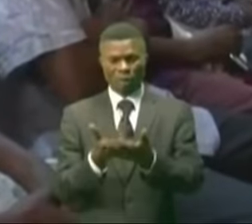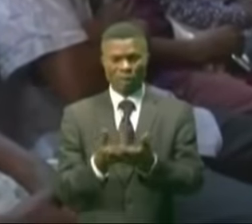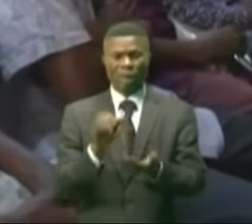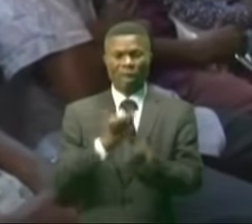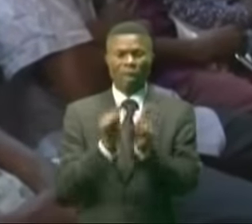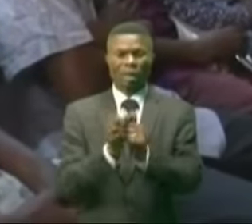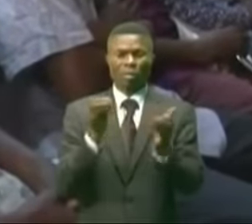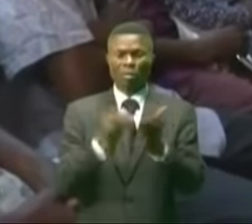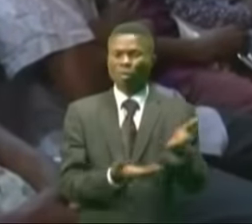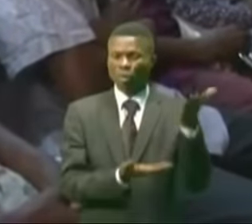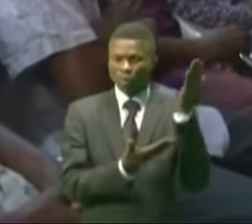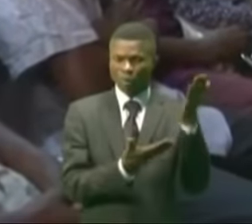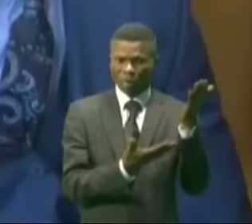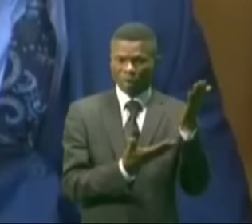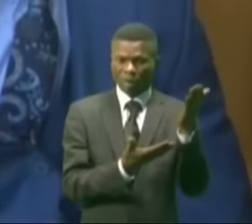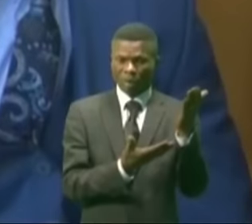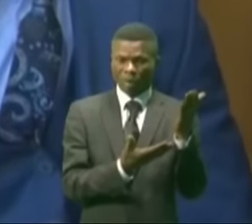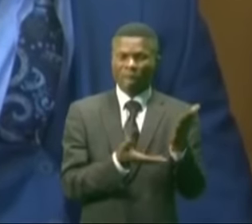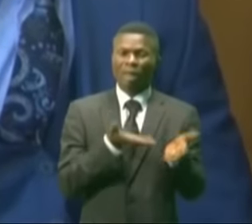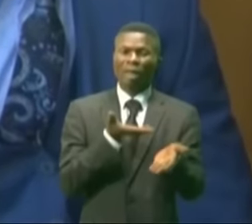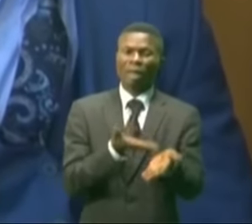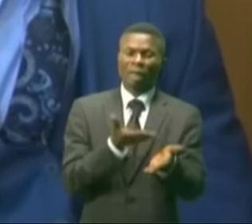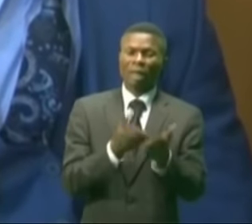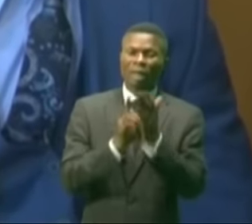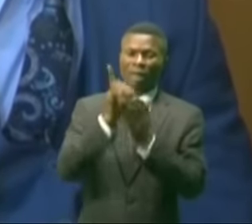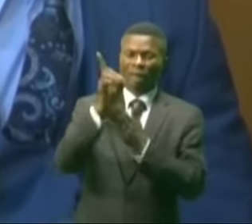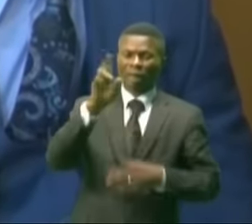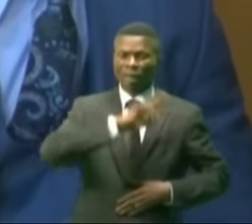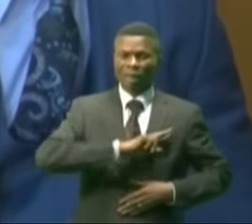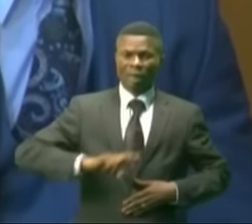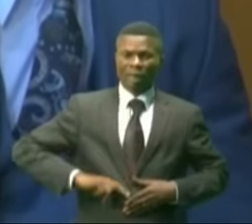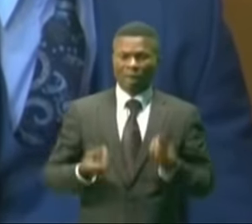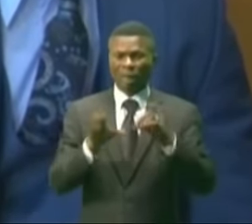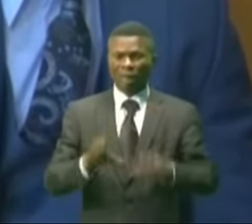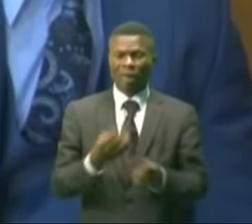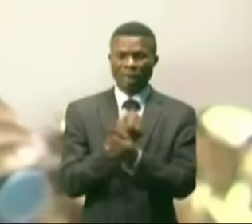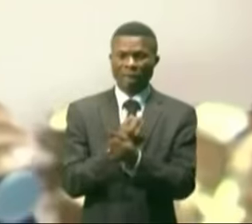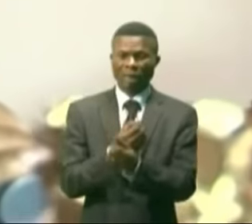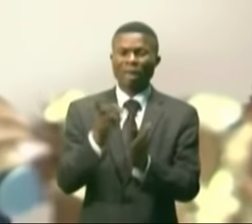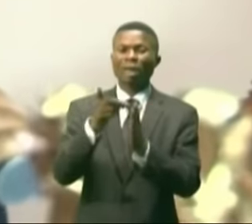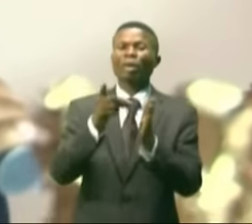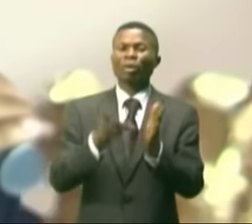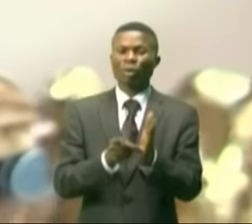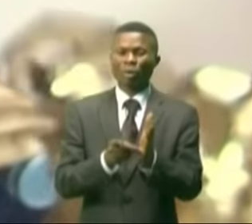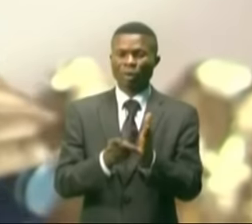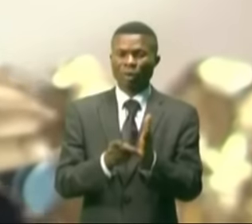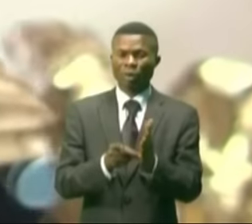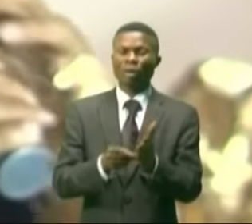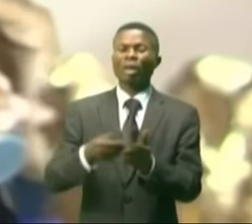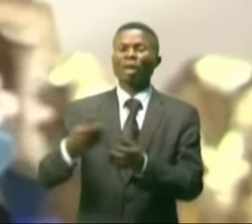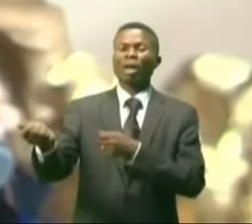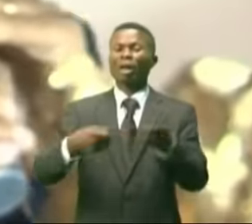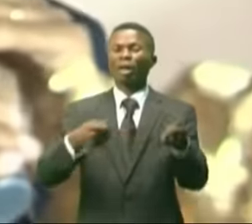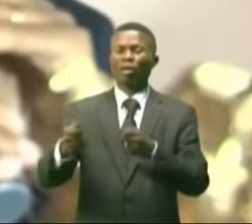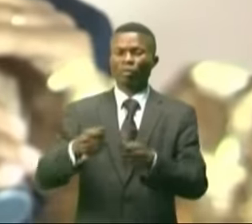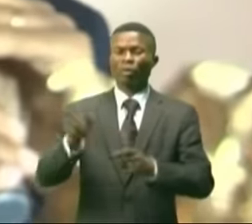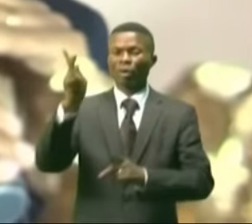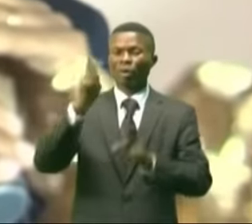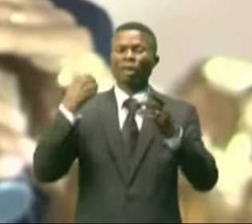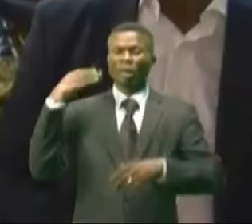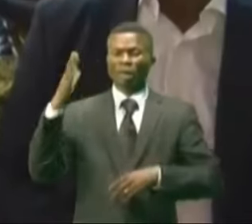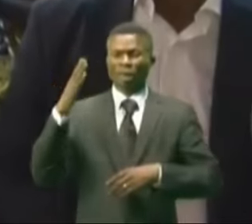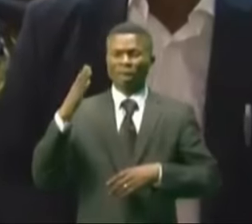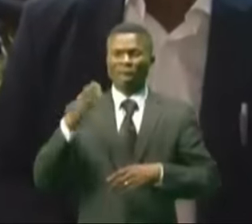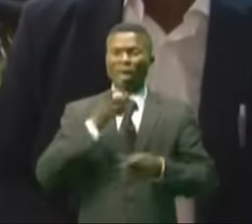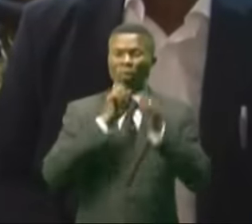aspect essentiel qui doit favoriser le développement de la RDC, c'est le respect du principe de passation des marchés publics qui a été